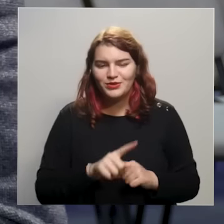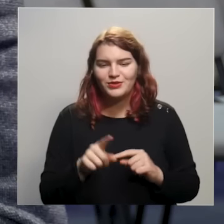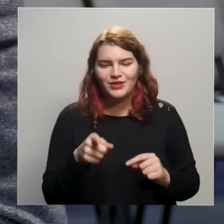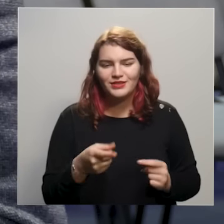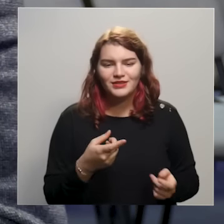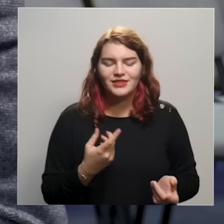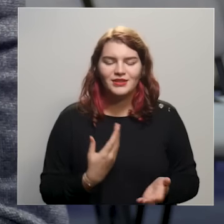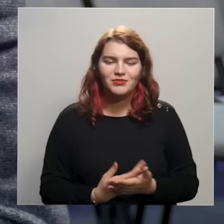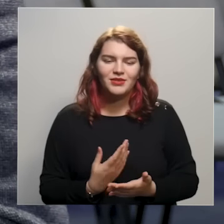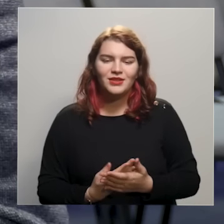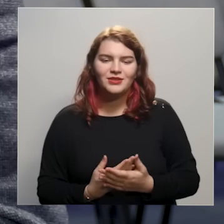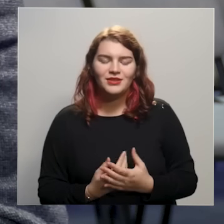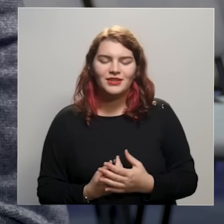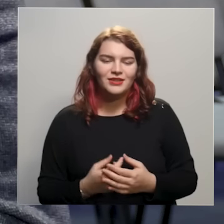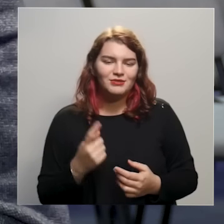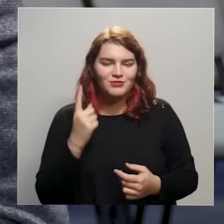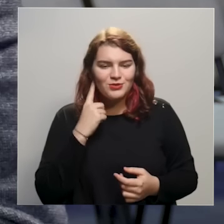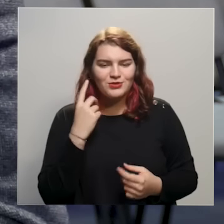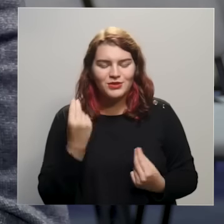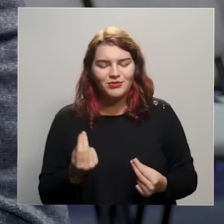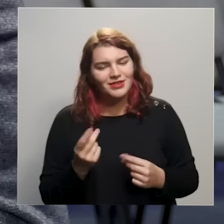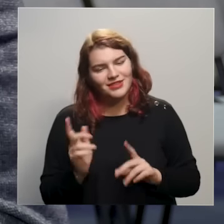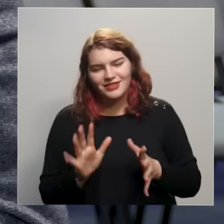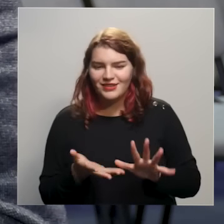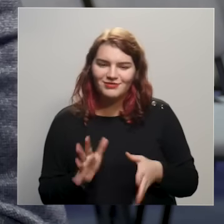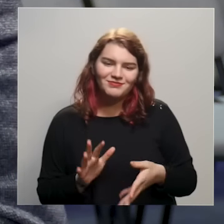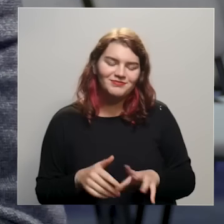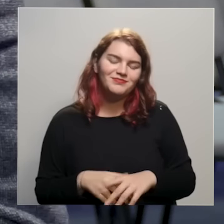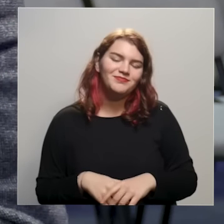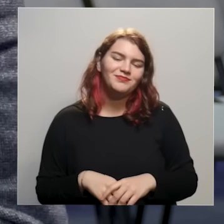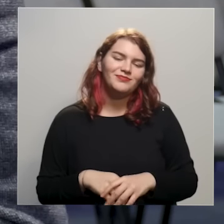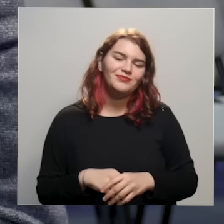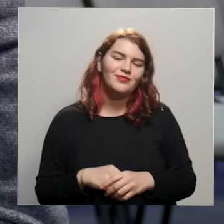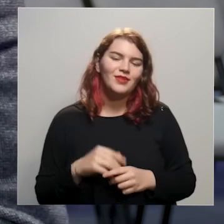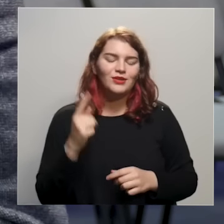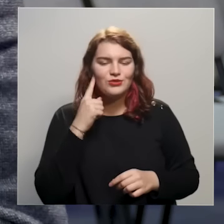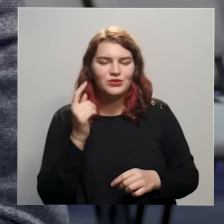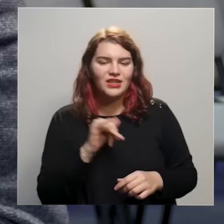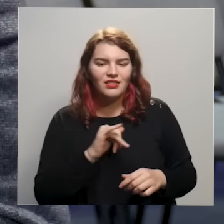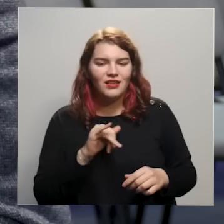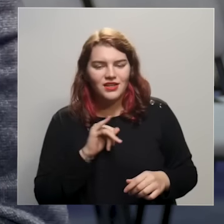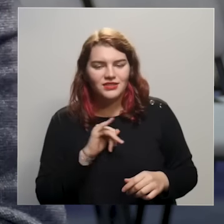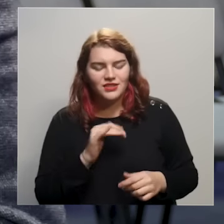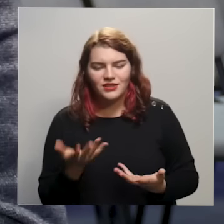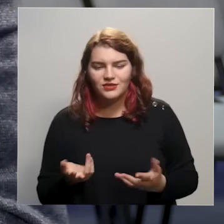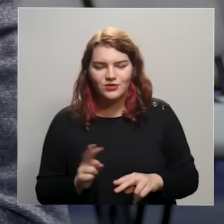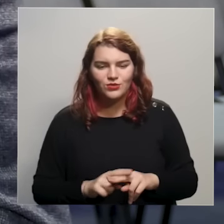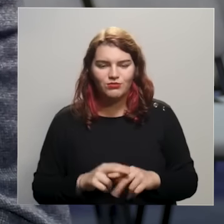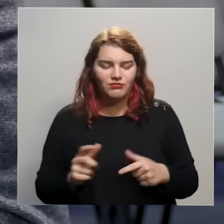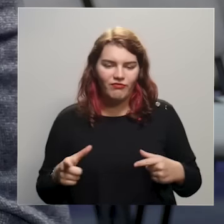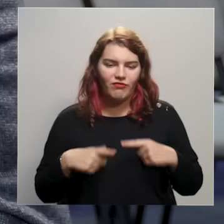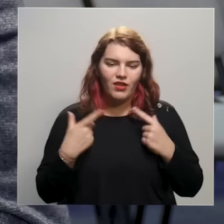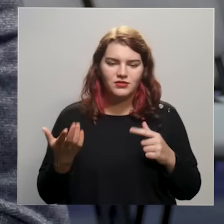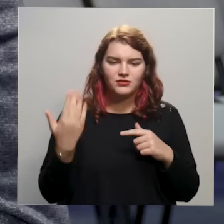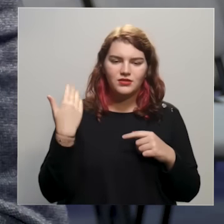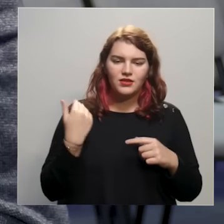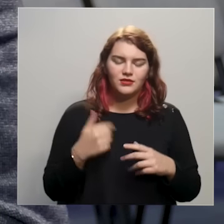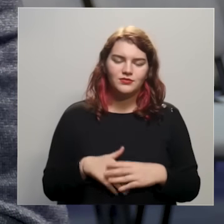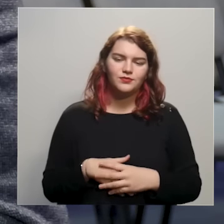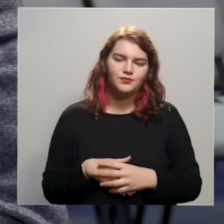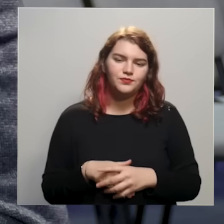sună că bine. Sună bine și nu prea. Pentru că sună interesant. Nu interesant, sună da. Interesant. Exact. Pentru